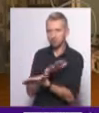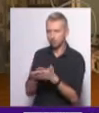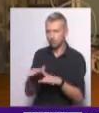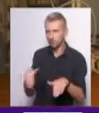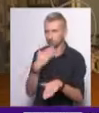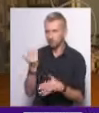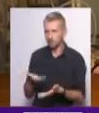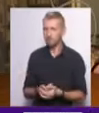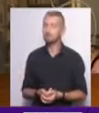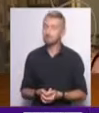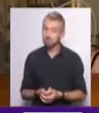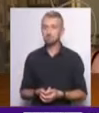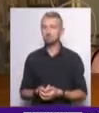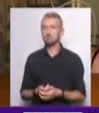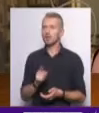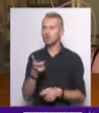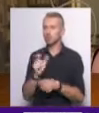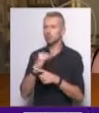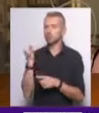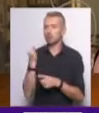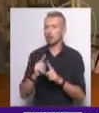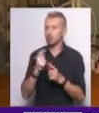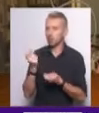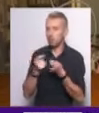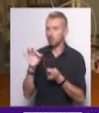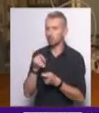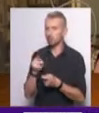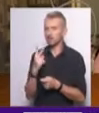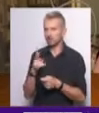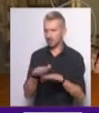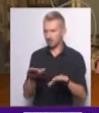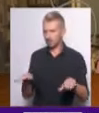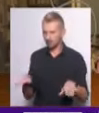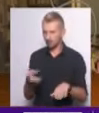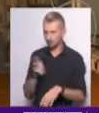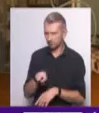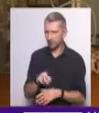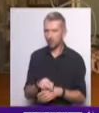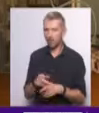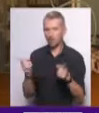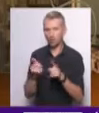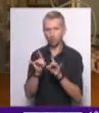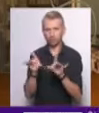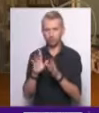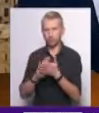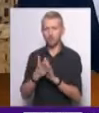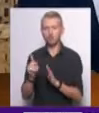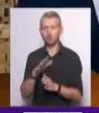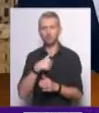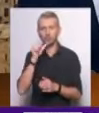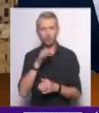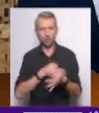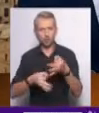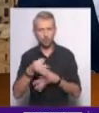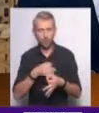такої можливості немає. Пане Володимире, тут дуже цікавий нюанс з приводу ось цих двох дитячих садочків. Коротко опишу ситуацію, яку вчора обговорювали, і ми вже